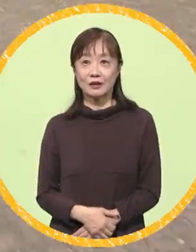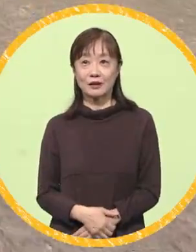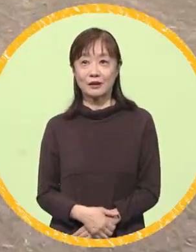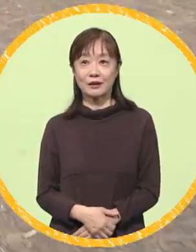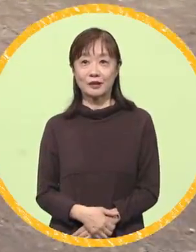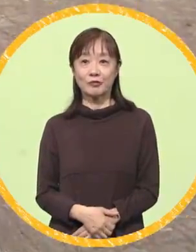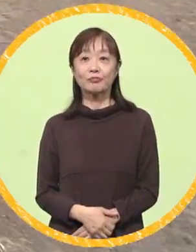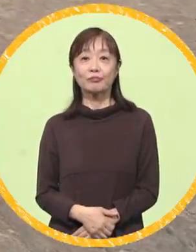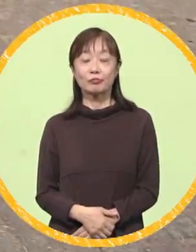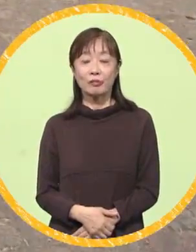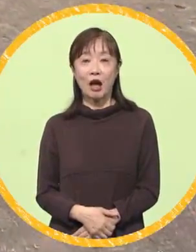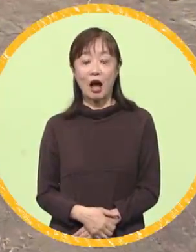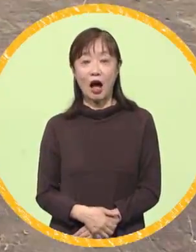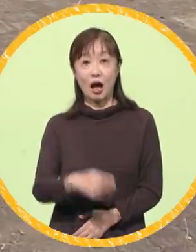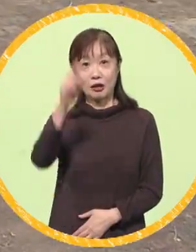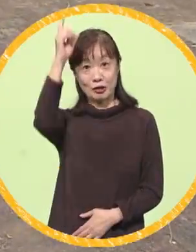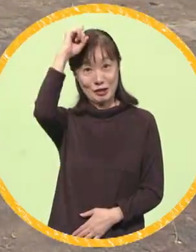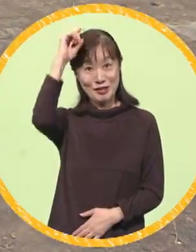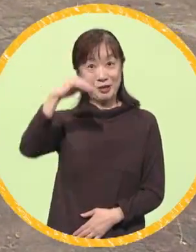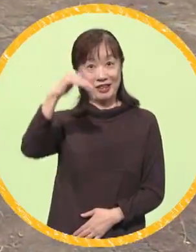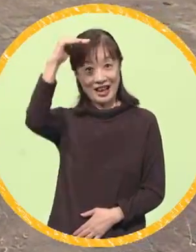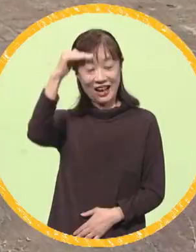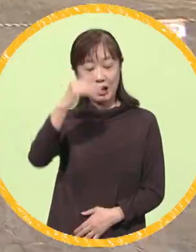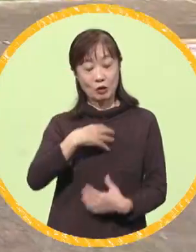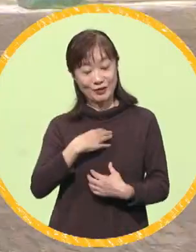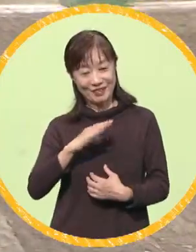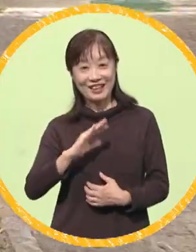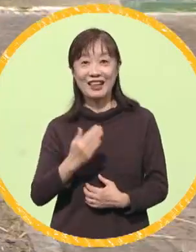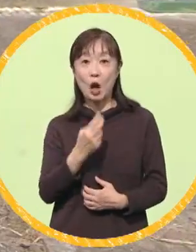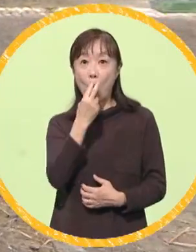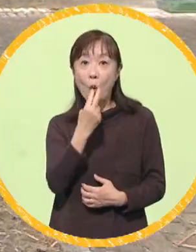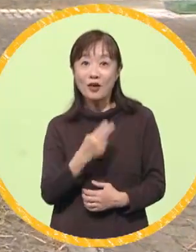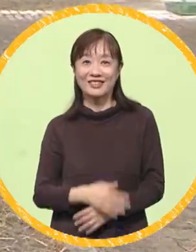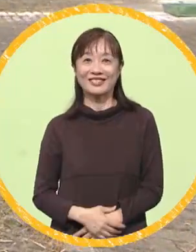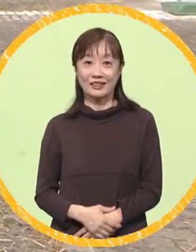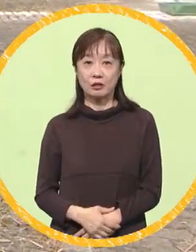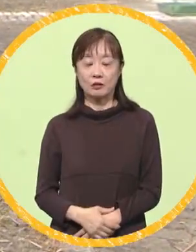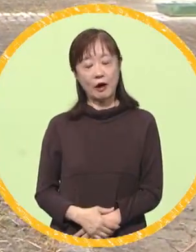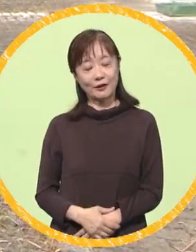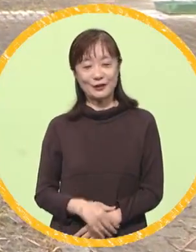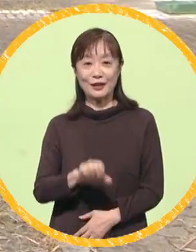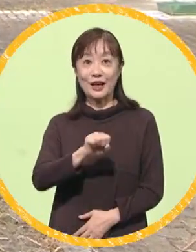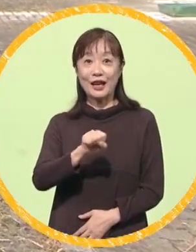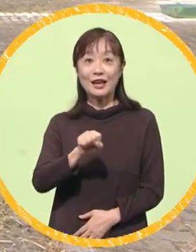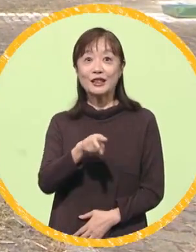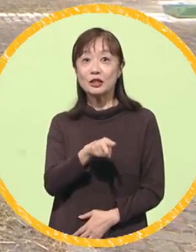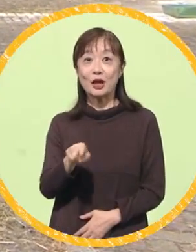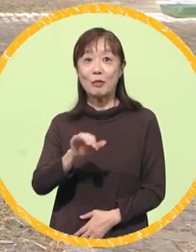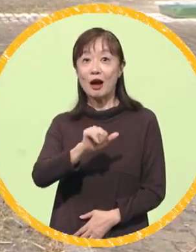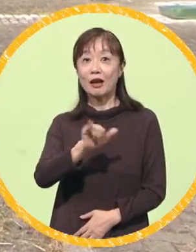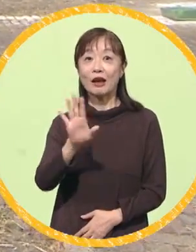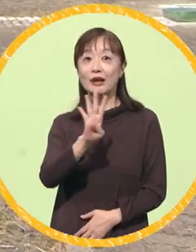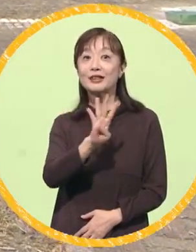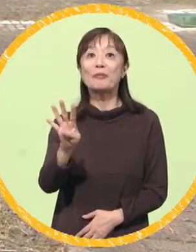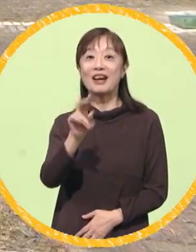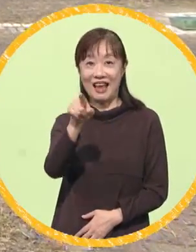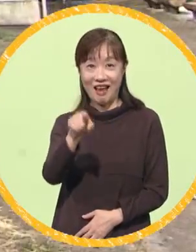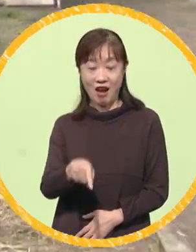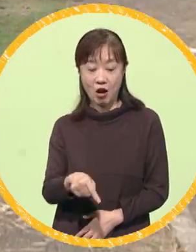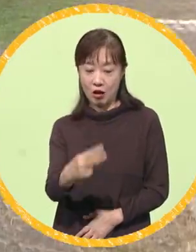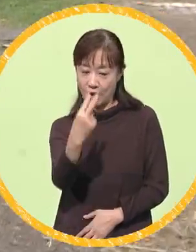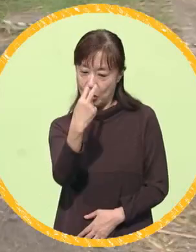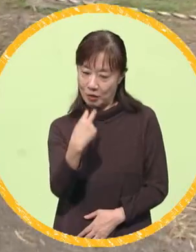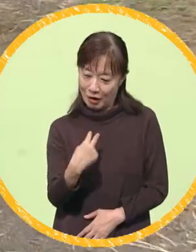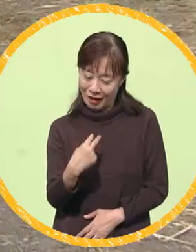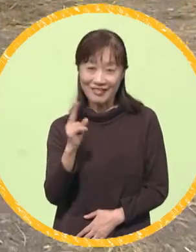人いないと思う。 ね、が足りてよかったっていう安心感と、ちょっと着替えた瞬間私サバゲーやる人に見えたんですけど、大丈夫かな？